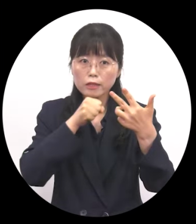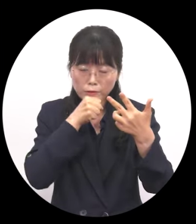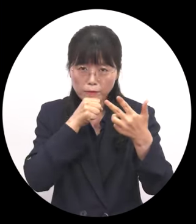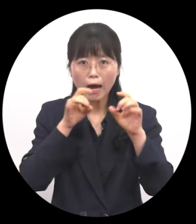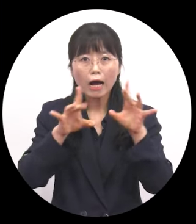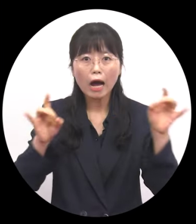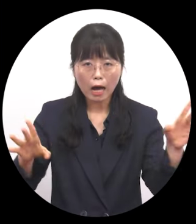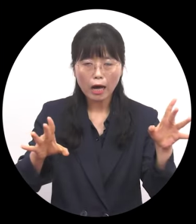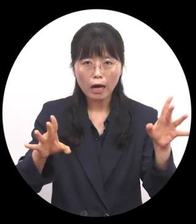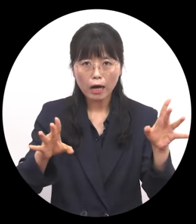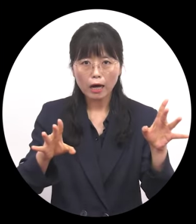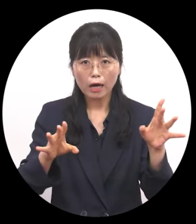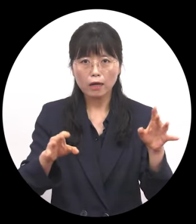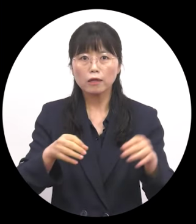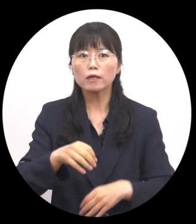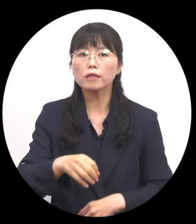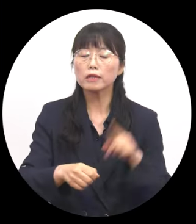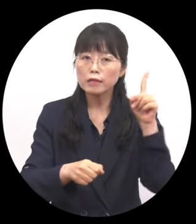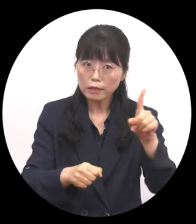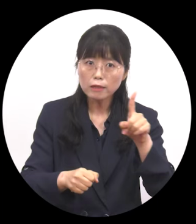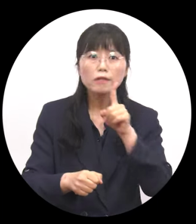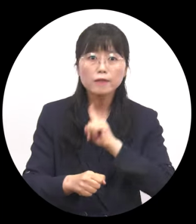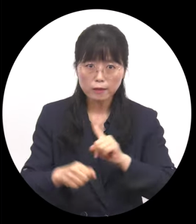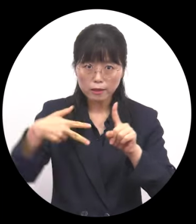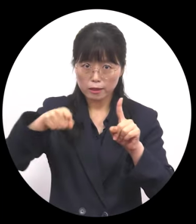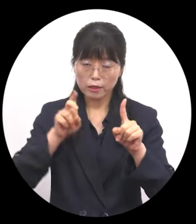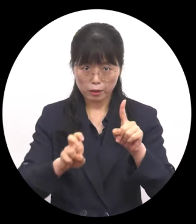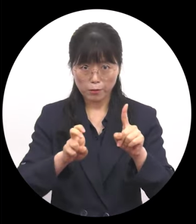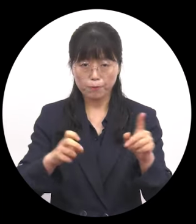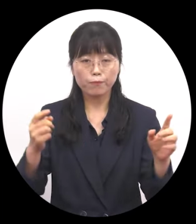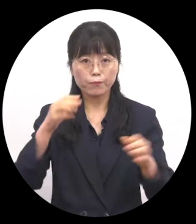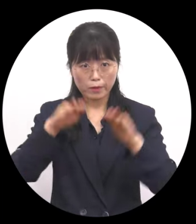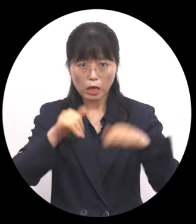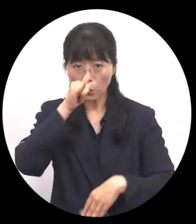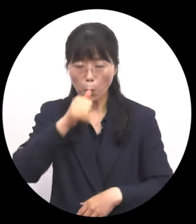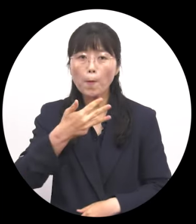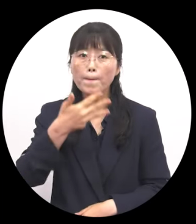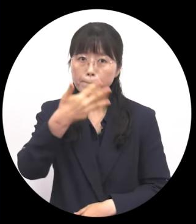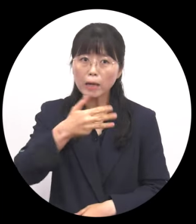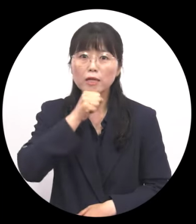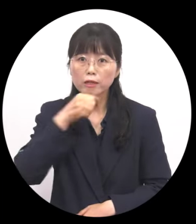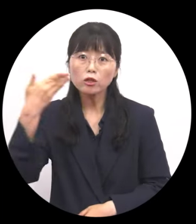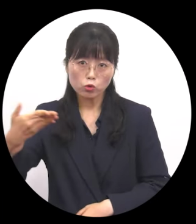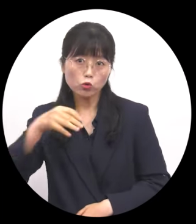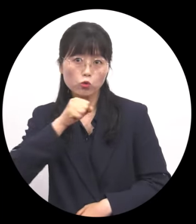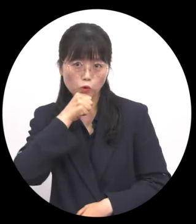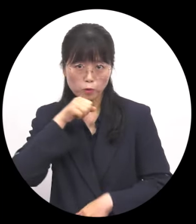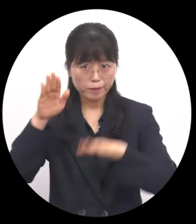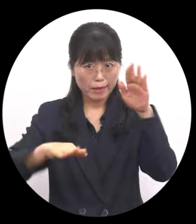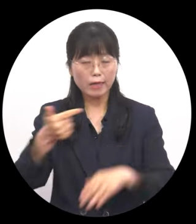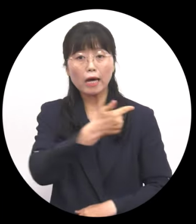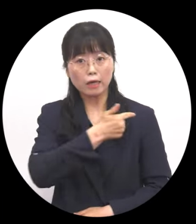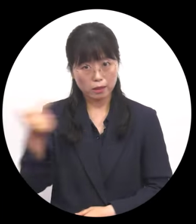각 등급별로 1점씩 차이가 나고 8등급과 9등급은 점수 차이가 좀 더 크게 난다라고